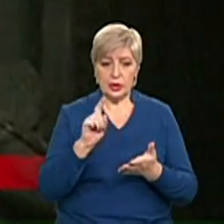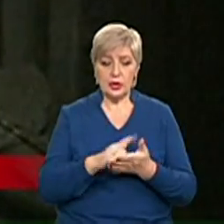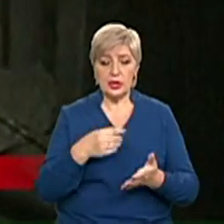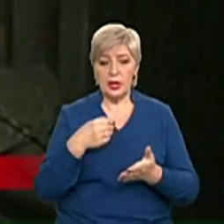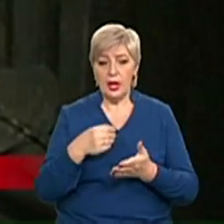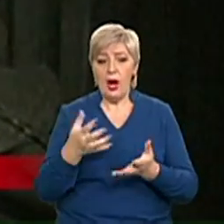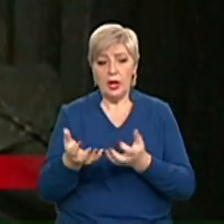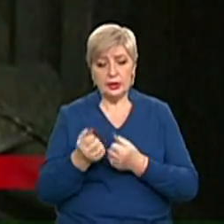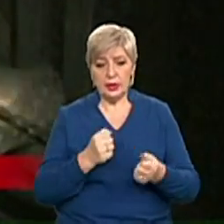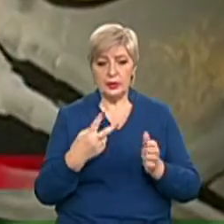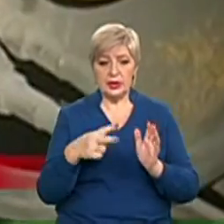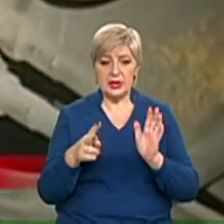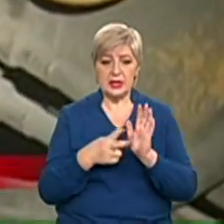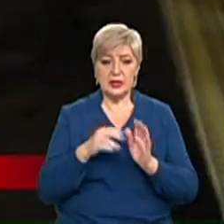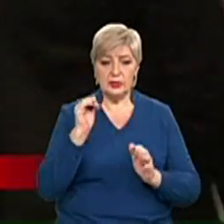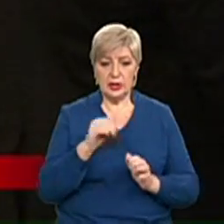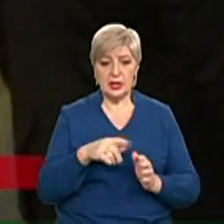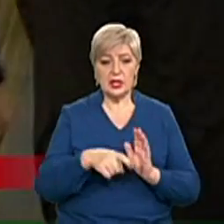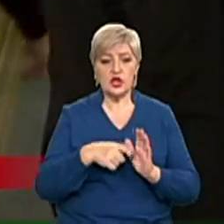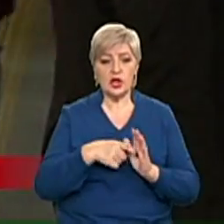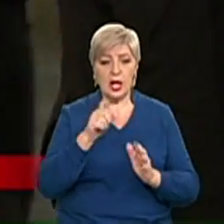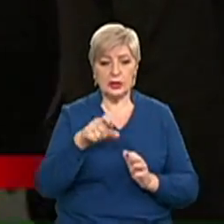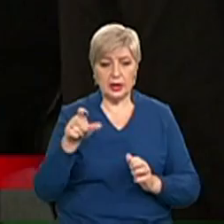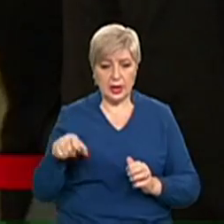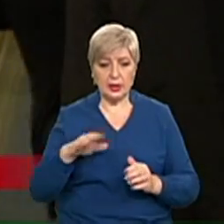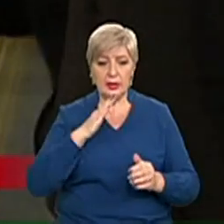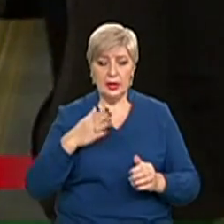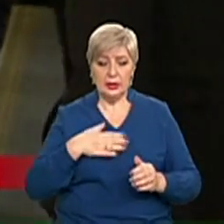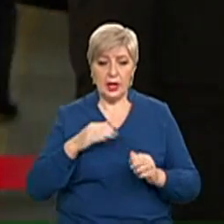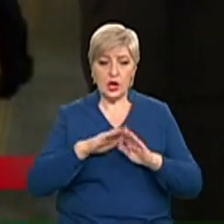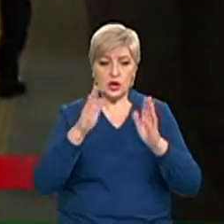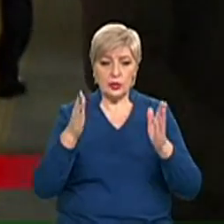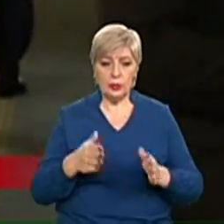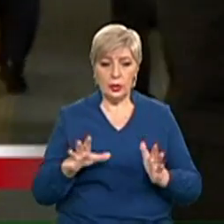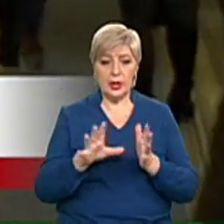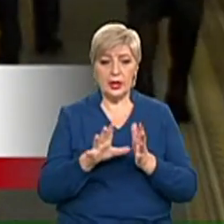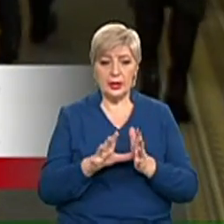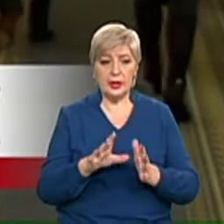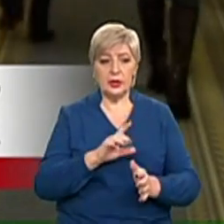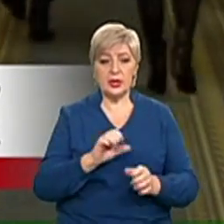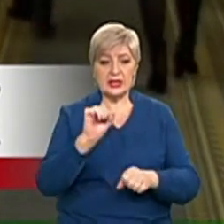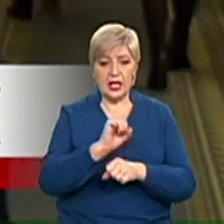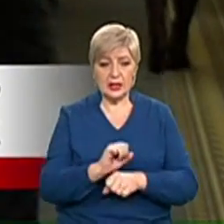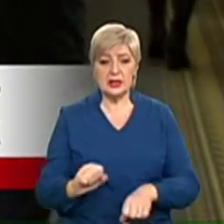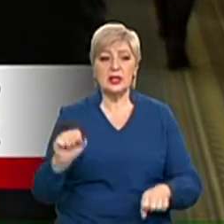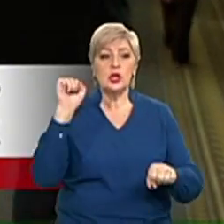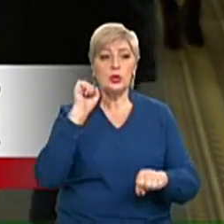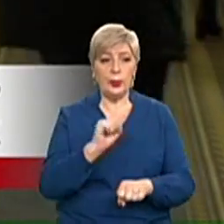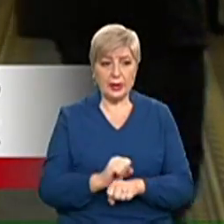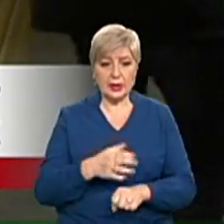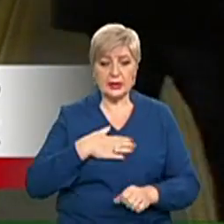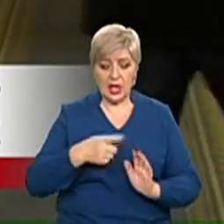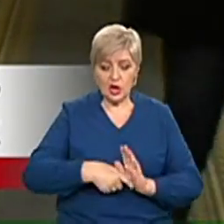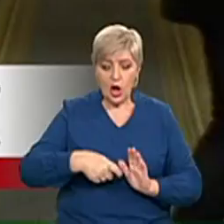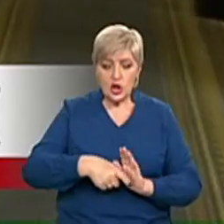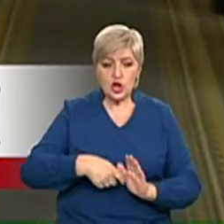які працюють на державних шахтах. Наші блоки теплових електростанцій зупиняються, наші шахти